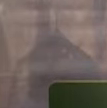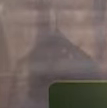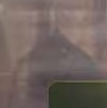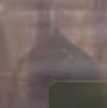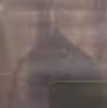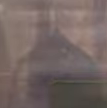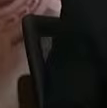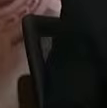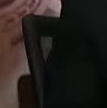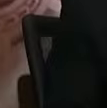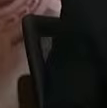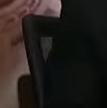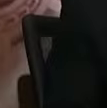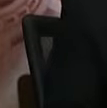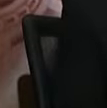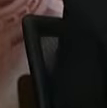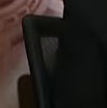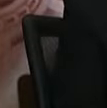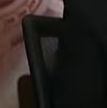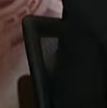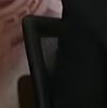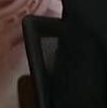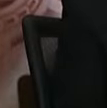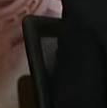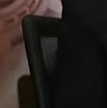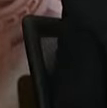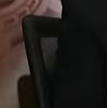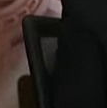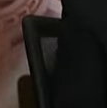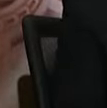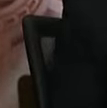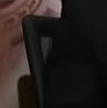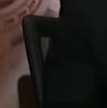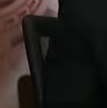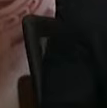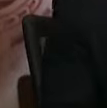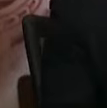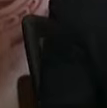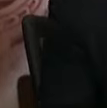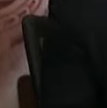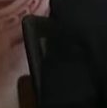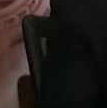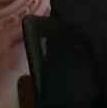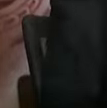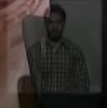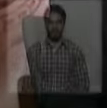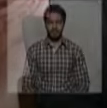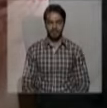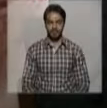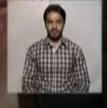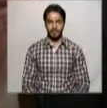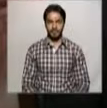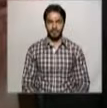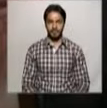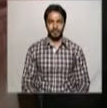إن شاء الله. وأيضا معنا ومعكم الأستاذ عمرو الجمال، مترجم لغة الإشارة. أهلا ومرحبا يا أستاذ عمرو. وإلى أن